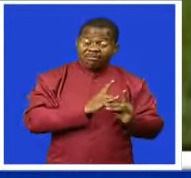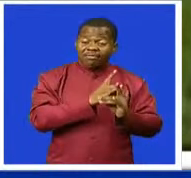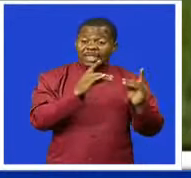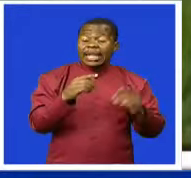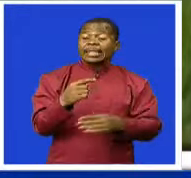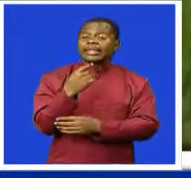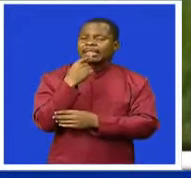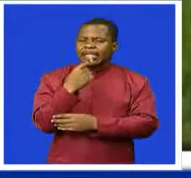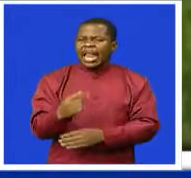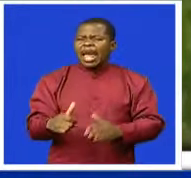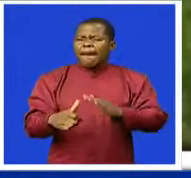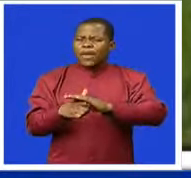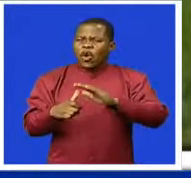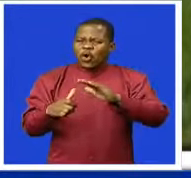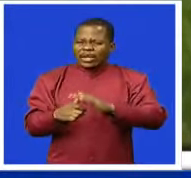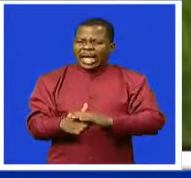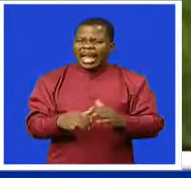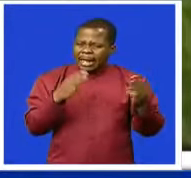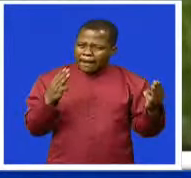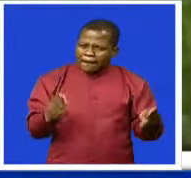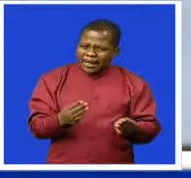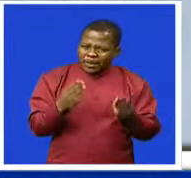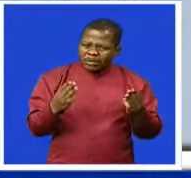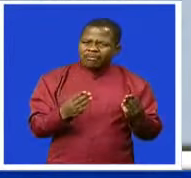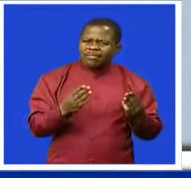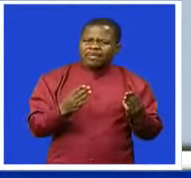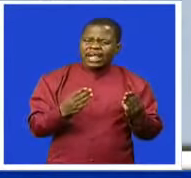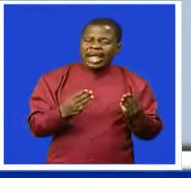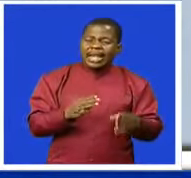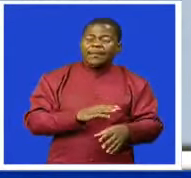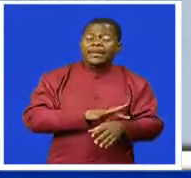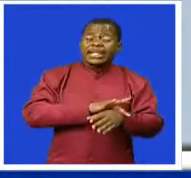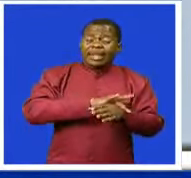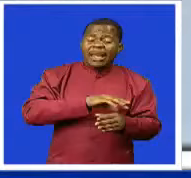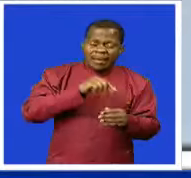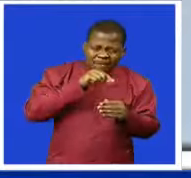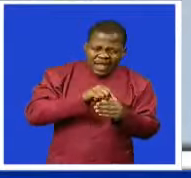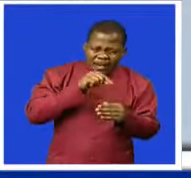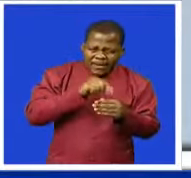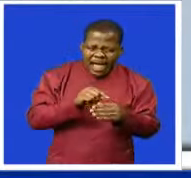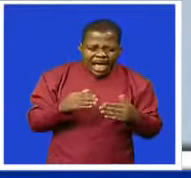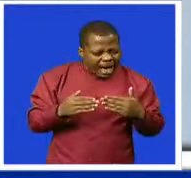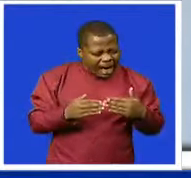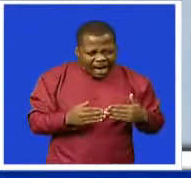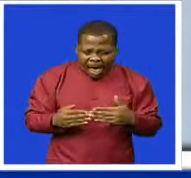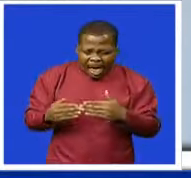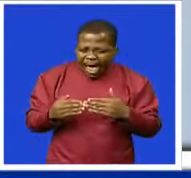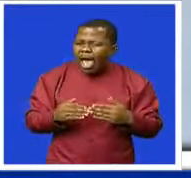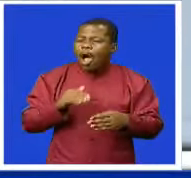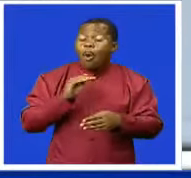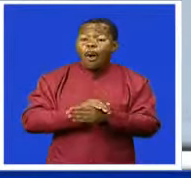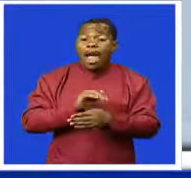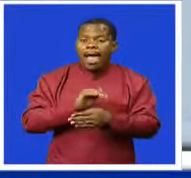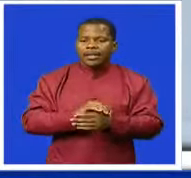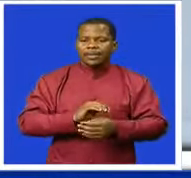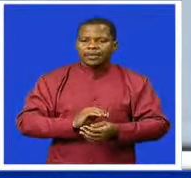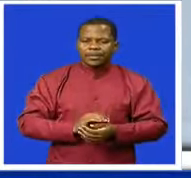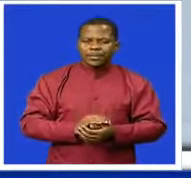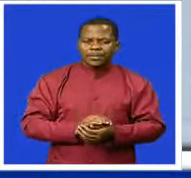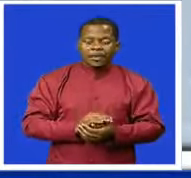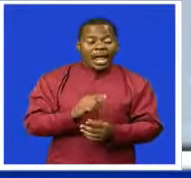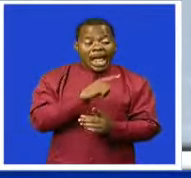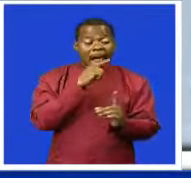siqiniseko sokuthi bayavikeleka kulomkhuhlane. If sibakhanza ukuthi banale timphawu sitabakhuthatha ukuthi batheste because kumcoka ukuthi